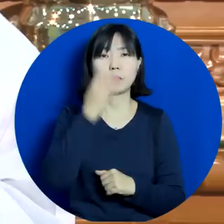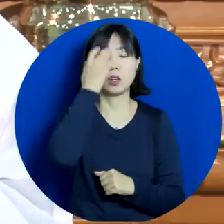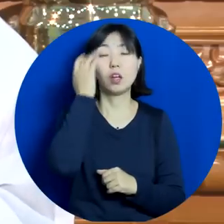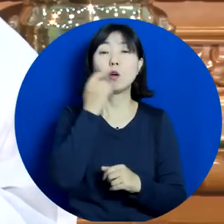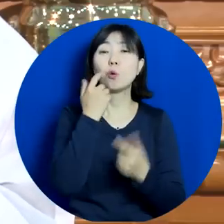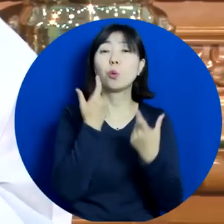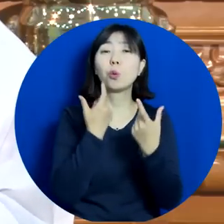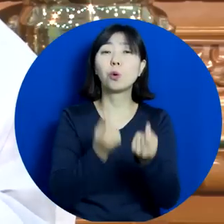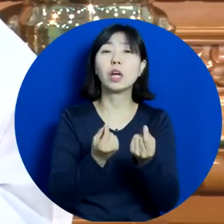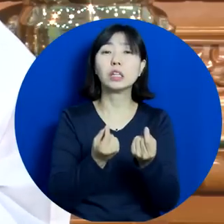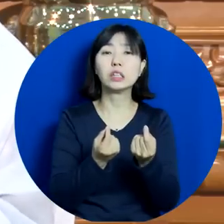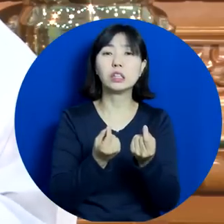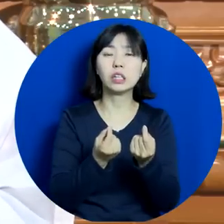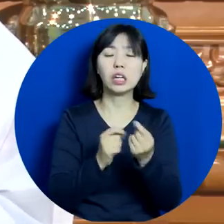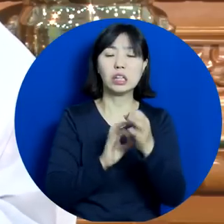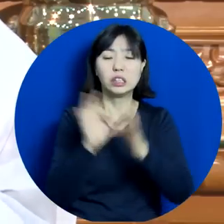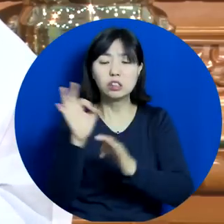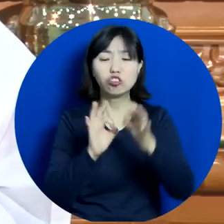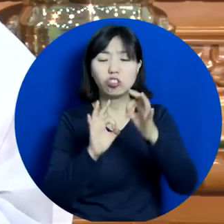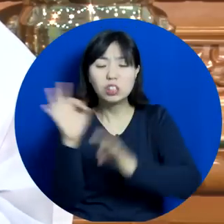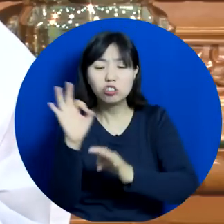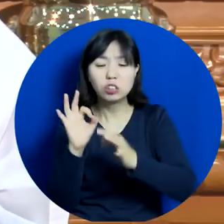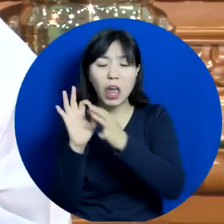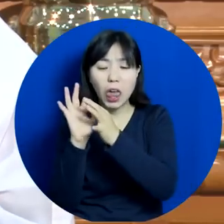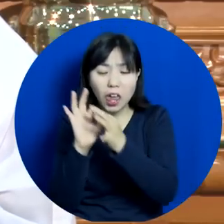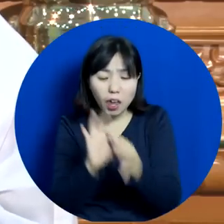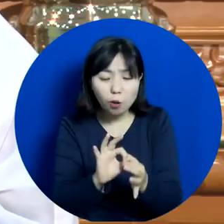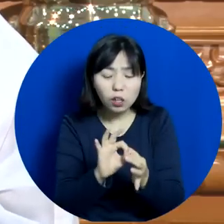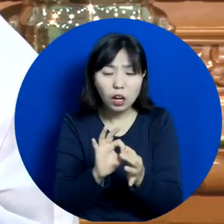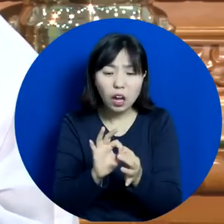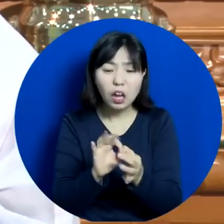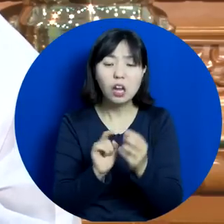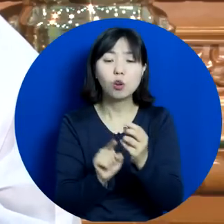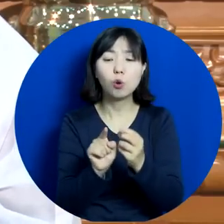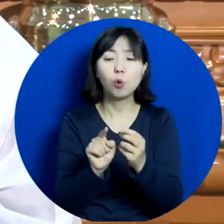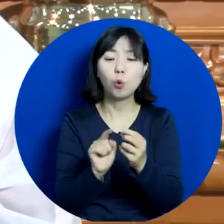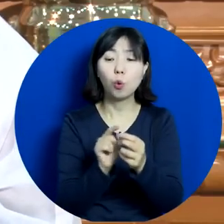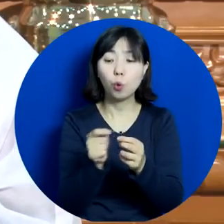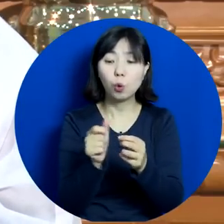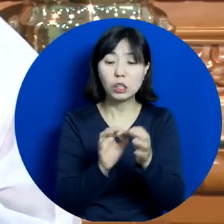이렇게 시행착오를 거듭하다가 그 고비를 넘어가요.